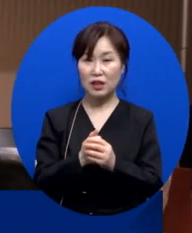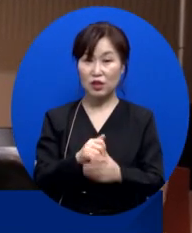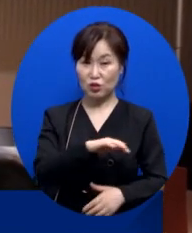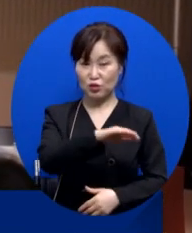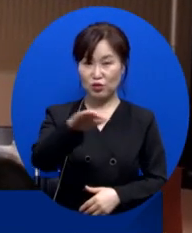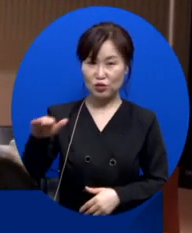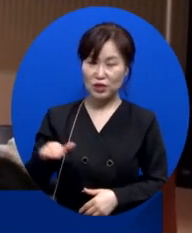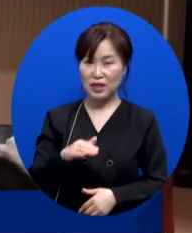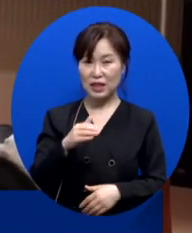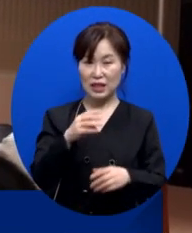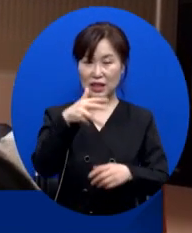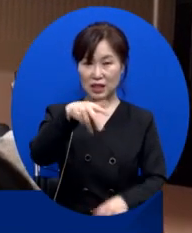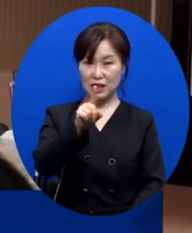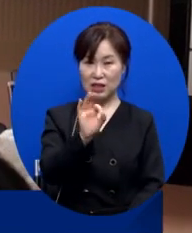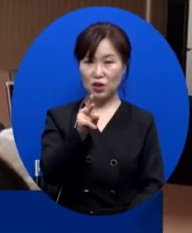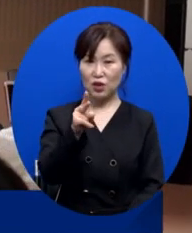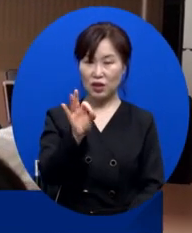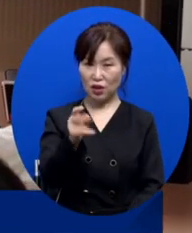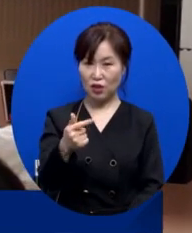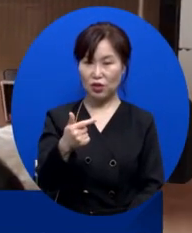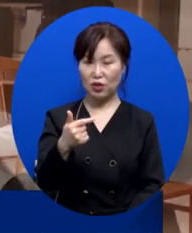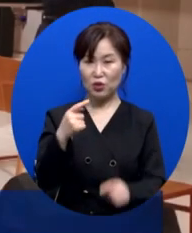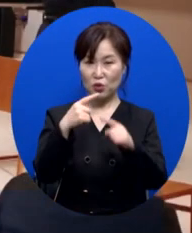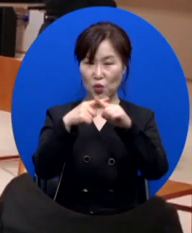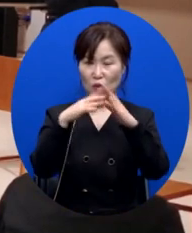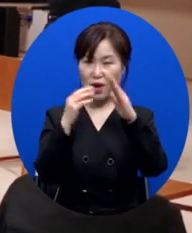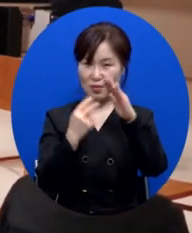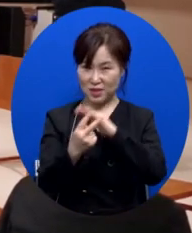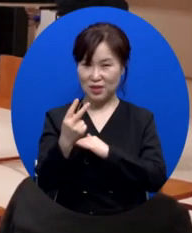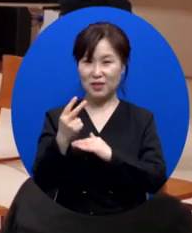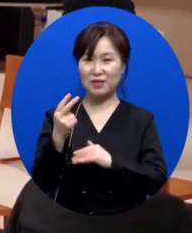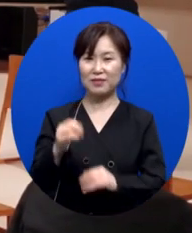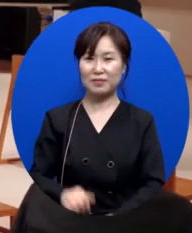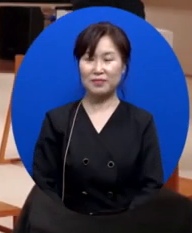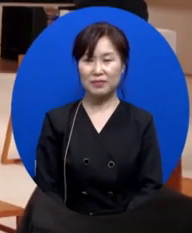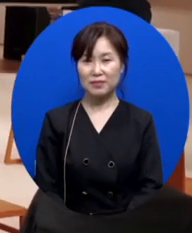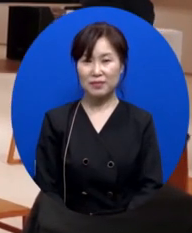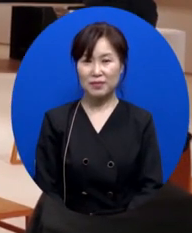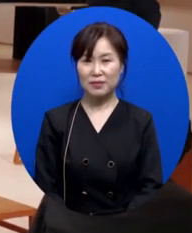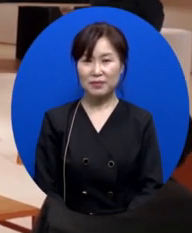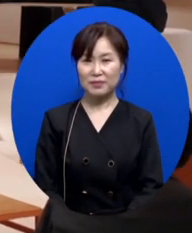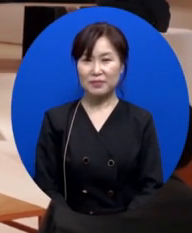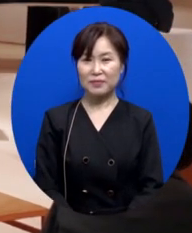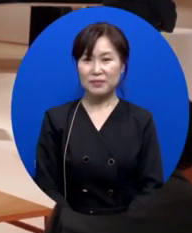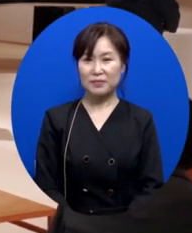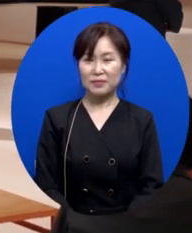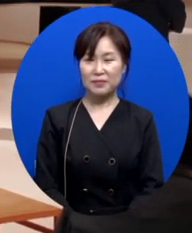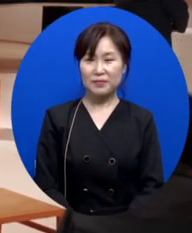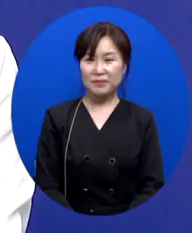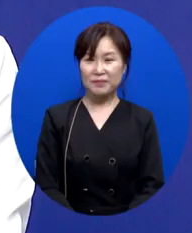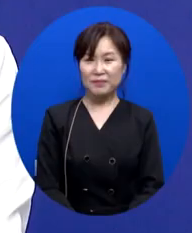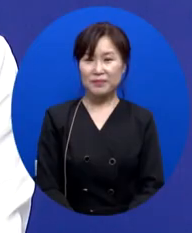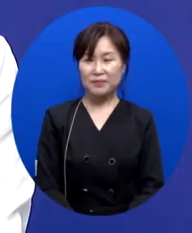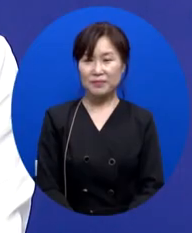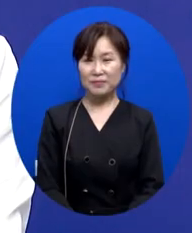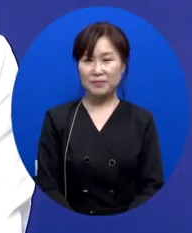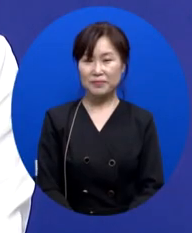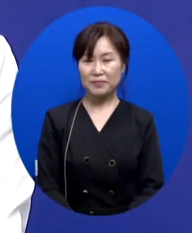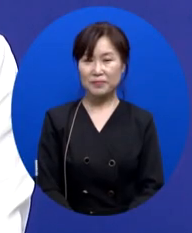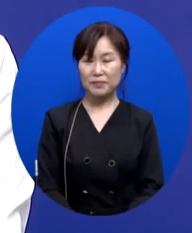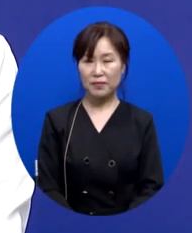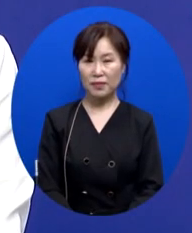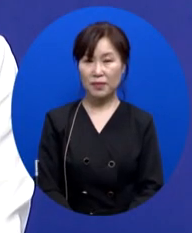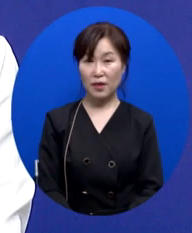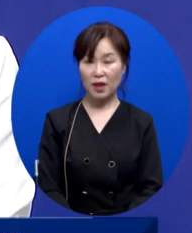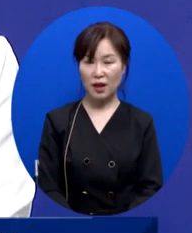청년 교회의 궁극적인 비전이 되겠습니다 cts 뉴스 3대 집니다 코로나